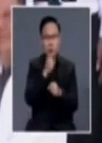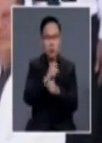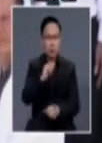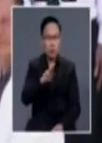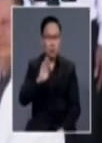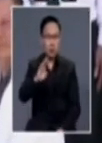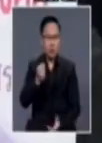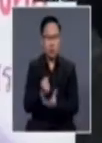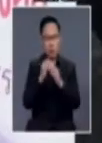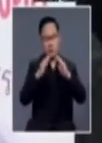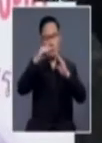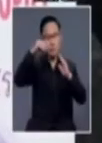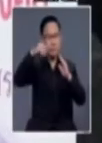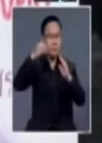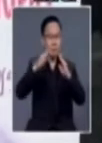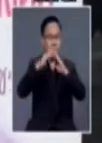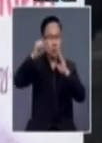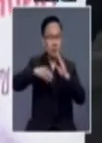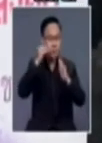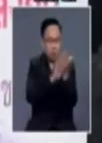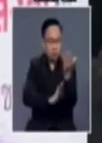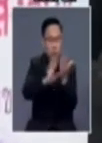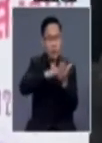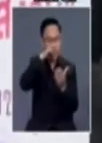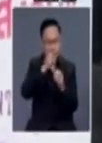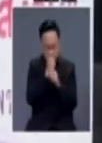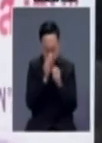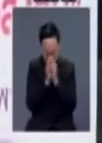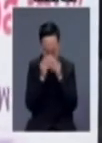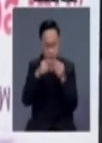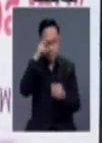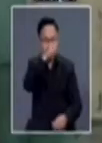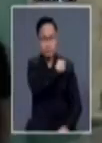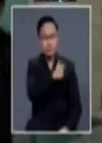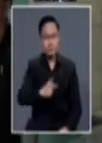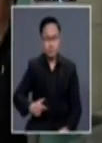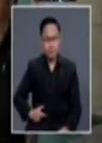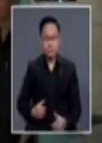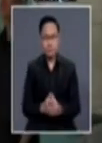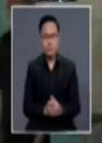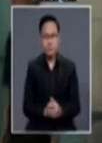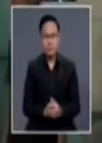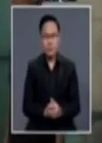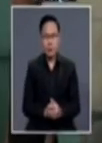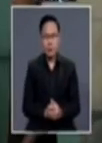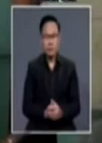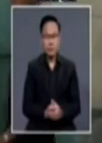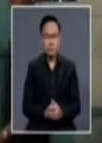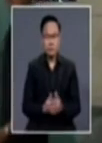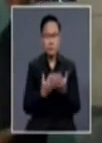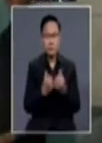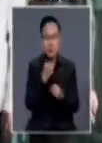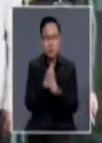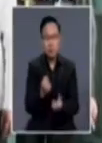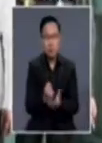านทั่วไทยถวายเป็นพระราชกุศลเพื่อซ่อมแซมบ้านพักอาศัยให้กับผู้มีรายได้น้อยถวายเป็นพระราชกุศลแด่พระบาทสมเด็จพ